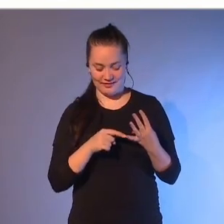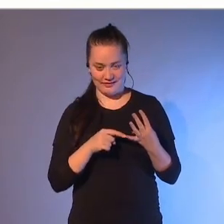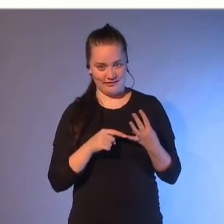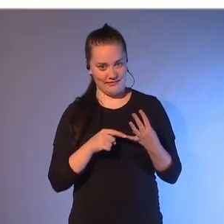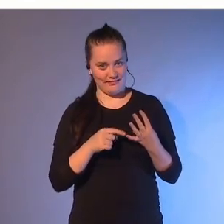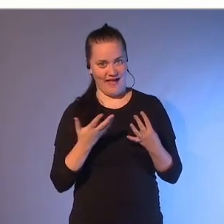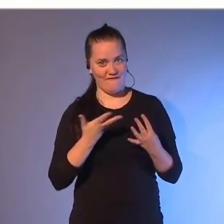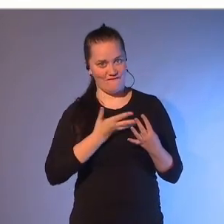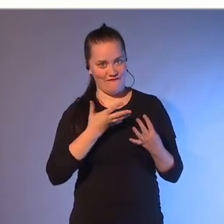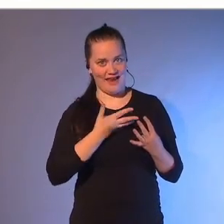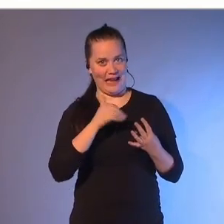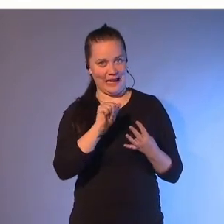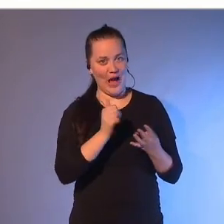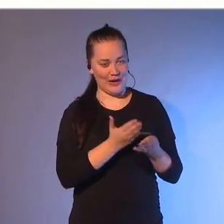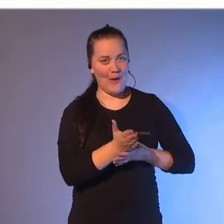kraftig analogt.